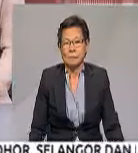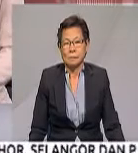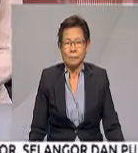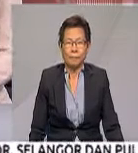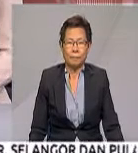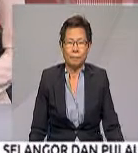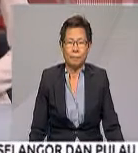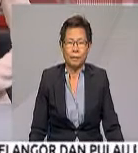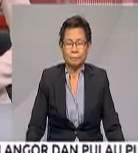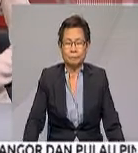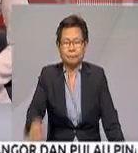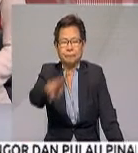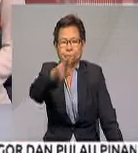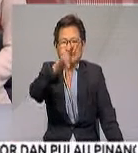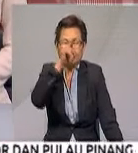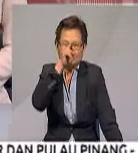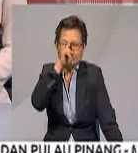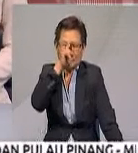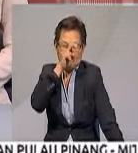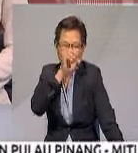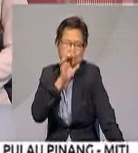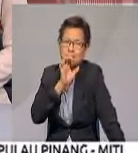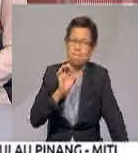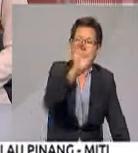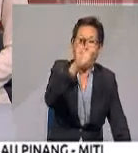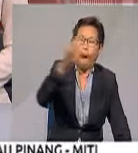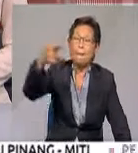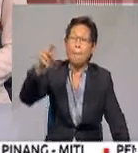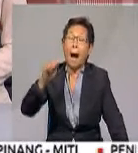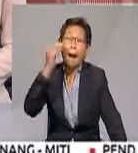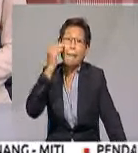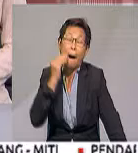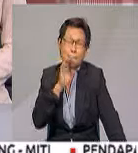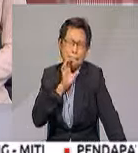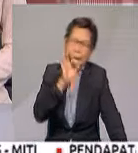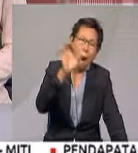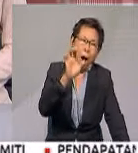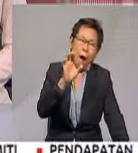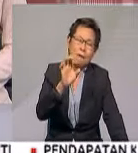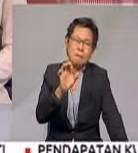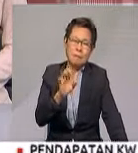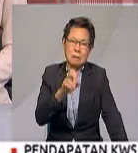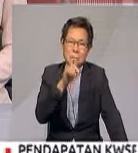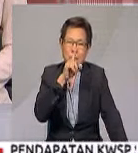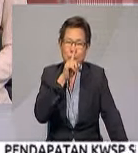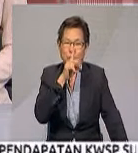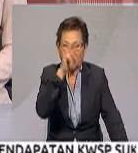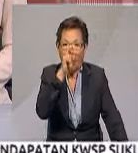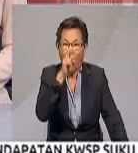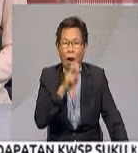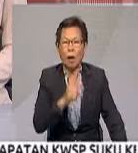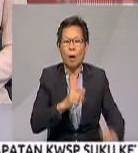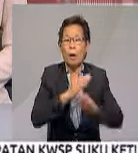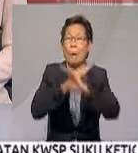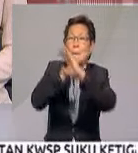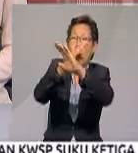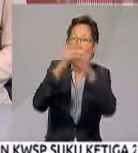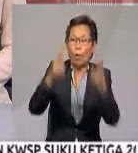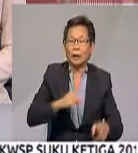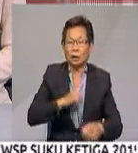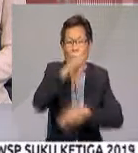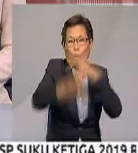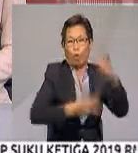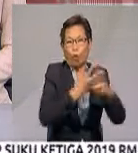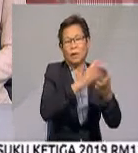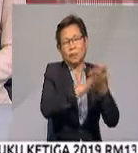Sementara itu, ketegasan dan kelantangan Perdana Menteri Tun Dr. Mahathir Mohamad dalam memperjuang nasib umat Islam di seluruh dunia